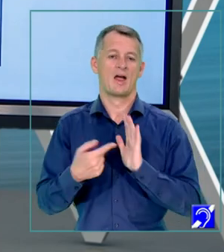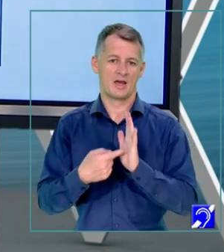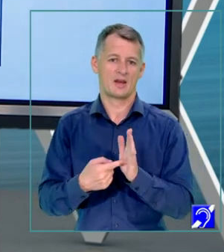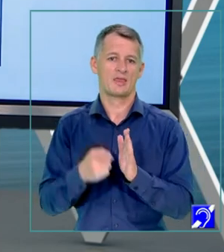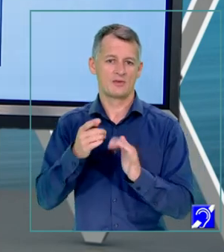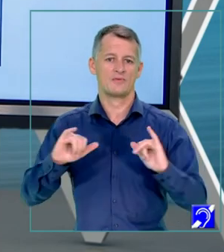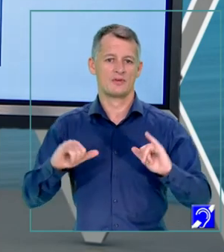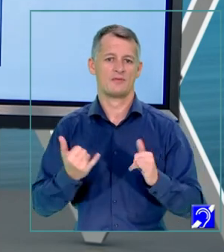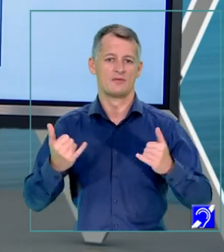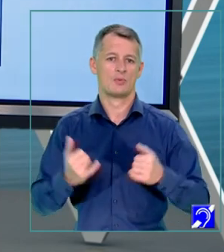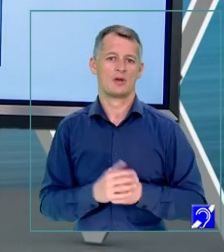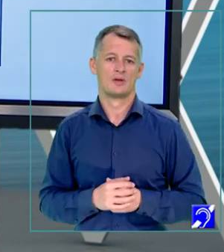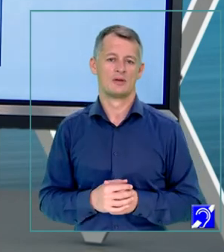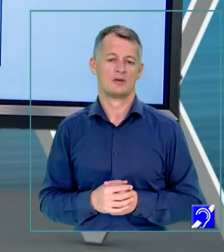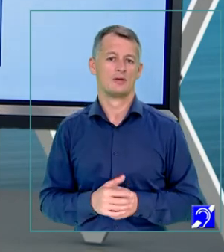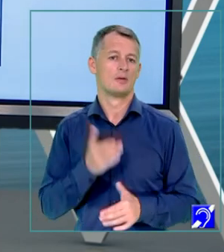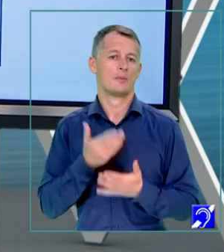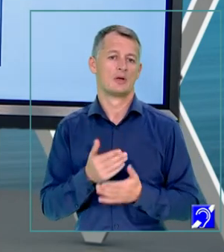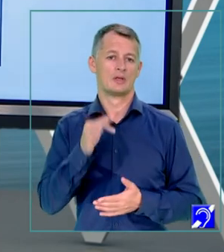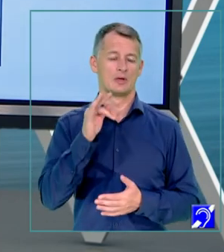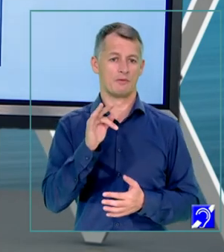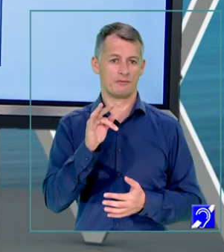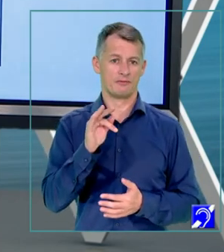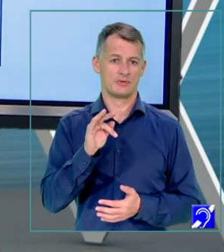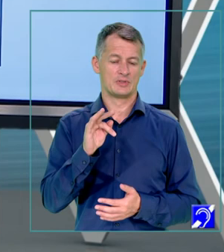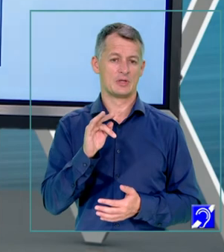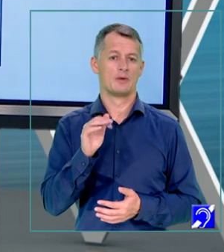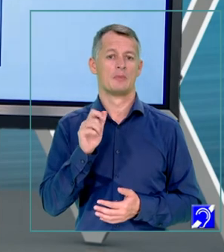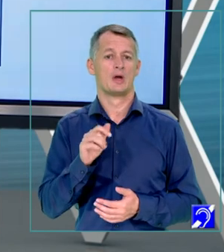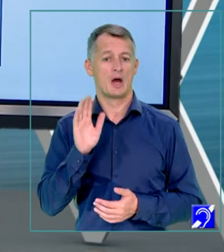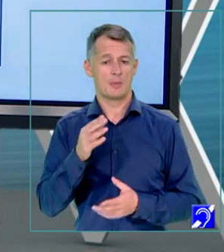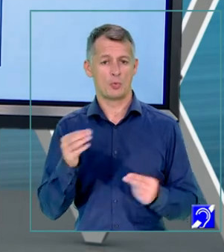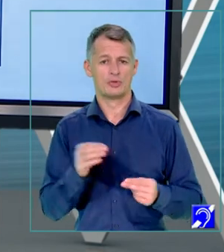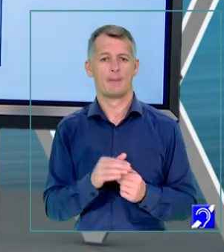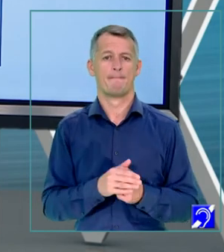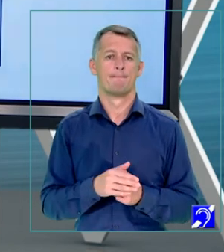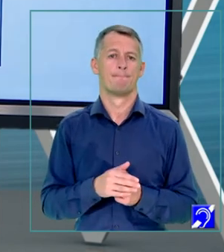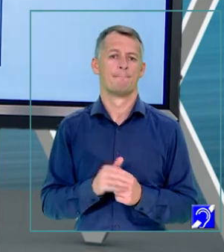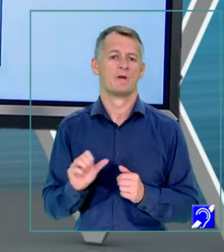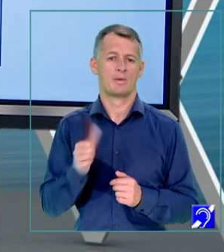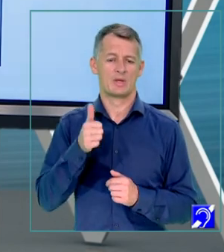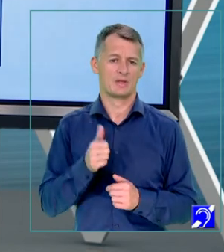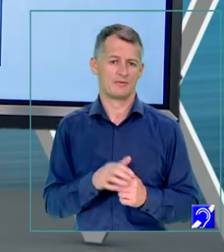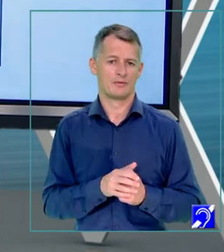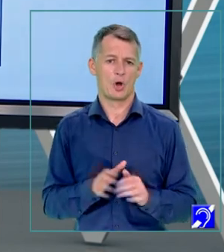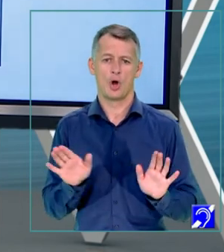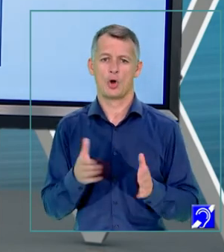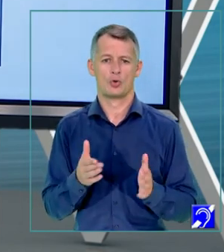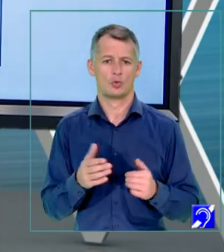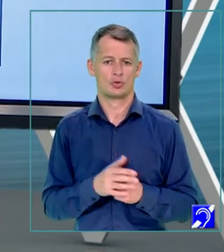adică anume că o funcție mic are mai multe primitiv adică orice funcții cu graficul